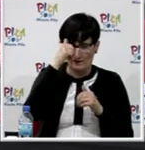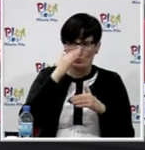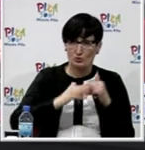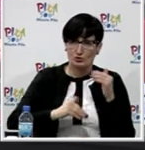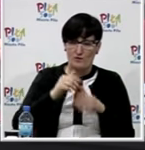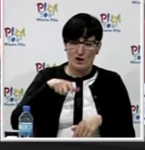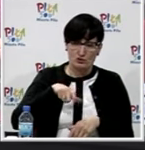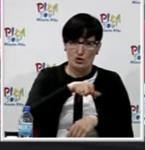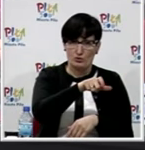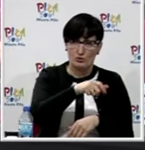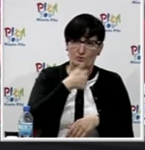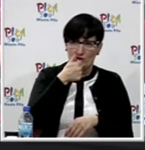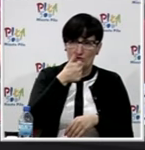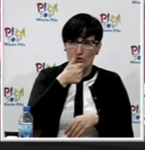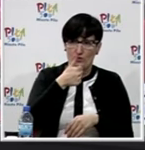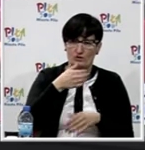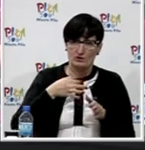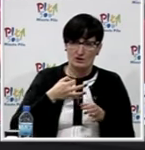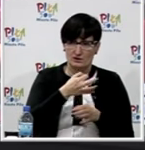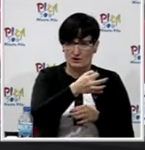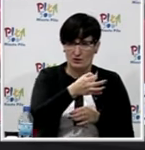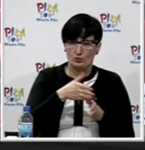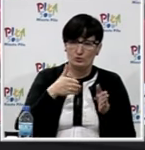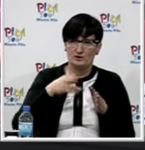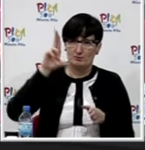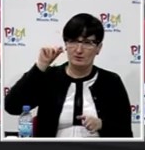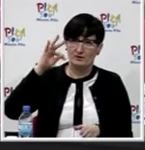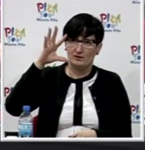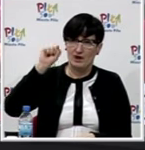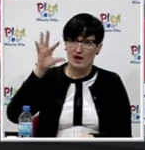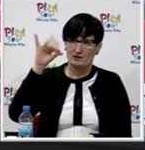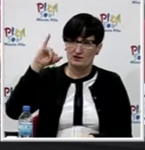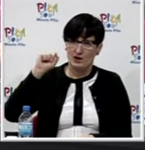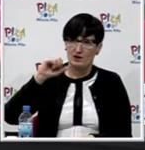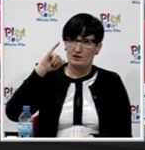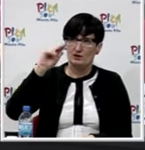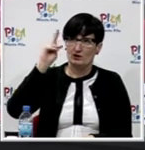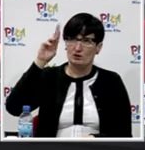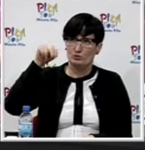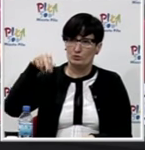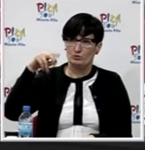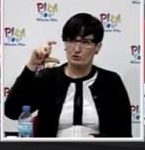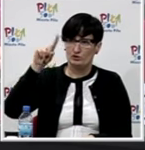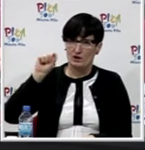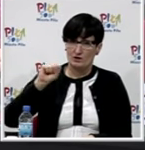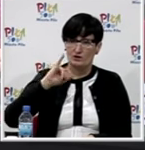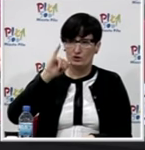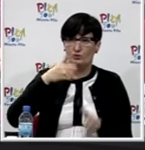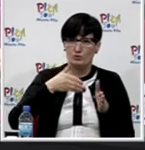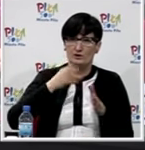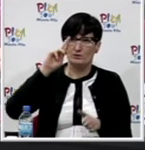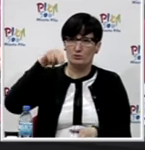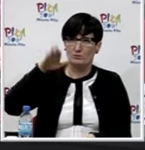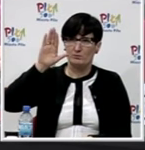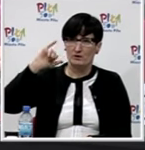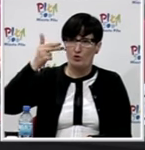dodanie jezdnego do tego zadania łączącego ulicę Ptasią i Kruczą oraz budowa ciągu pieszojezdnego łączącego ulicę Rubinową i